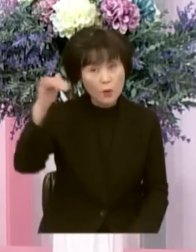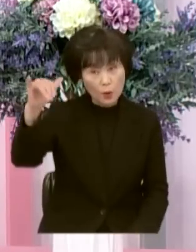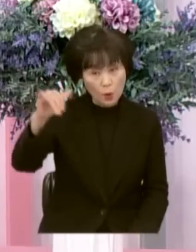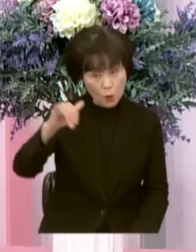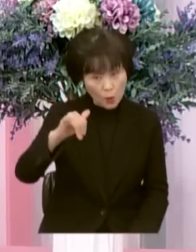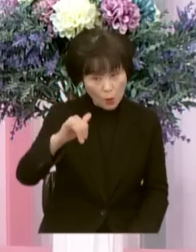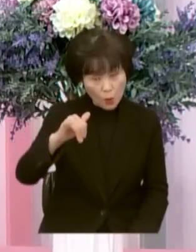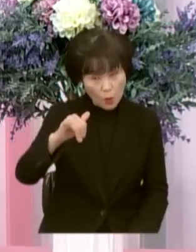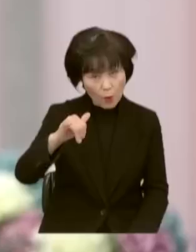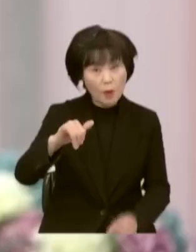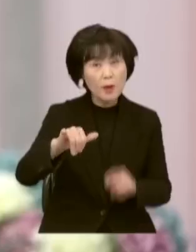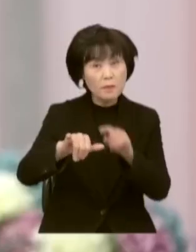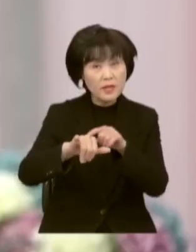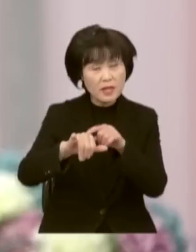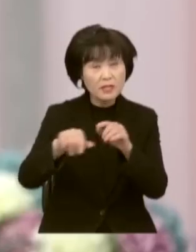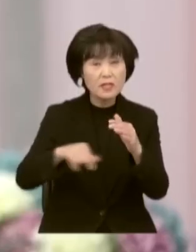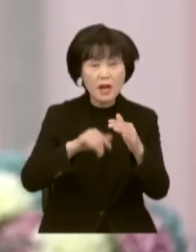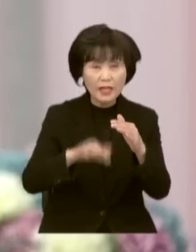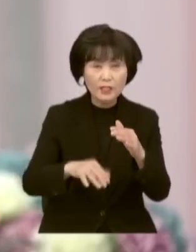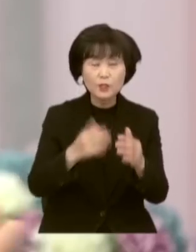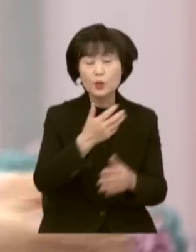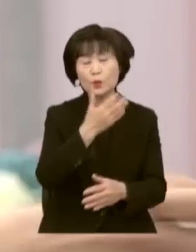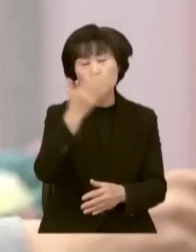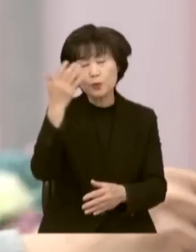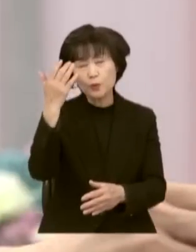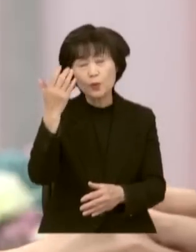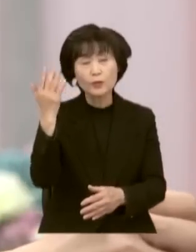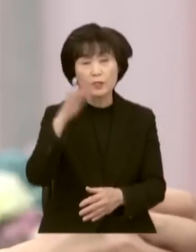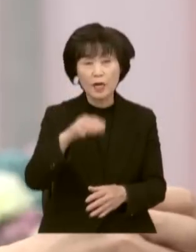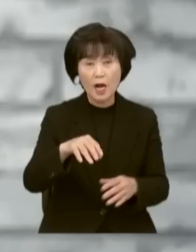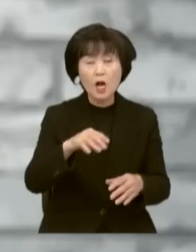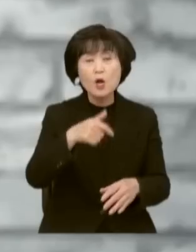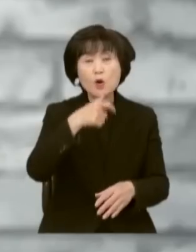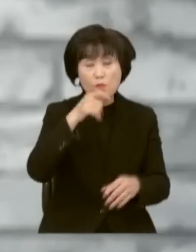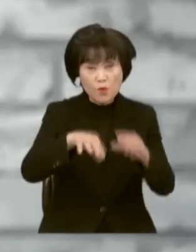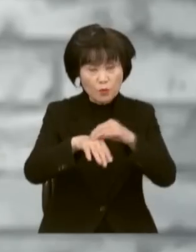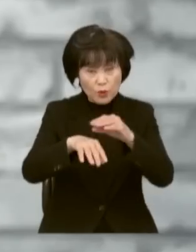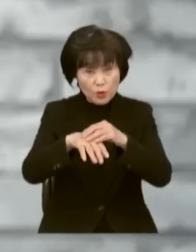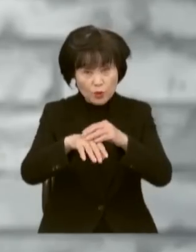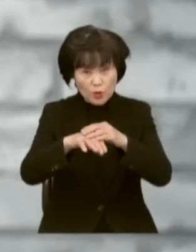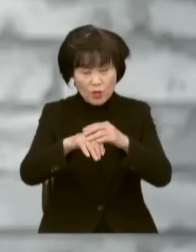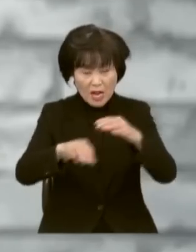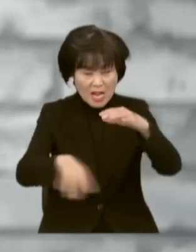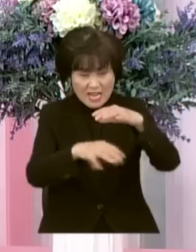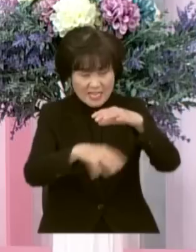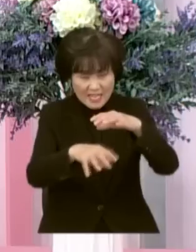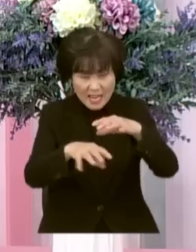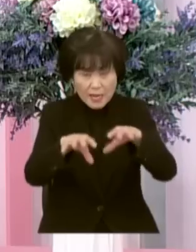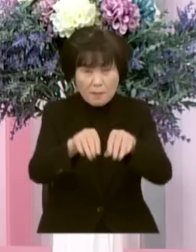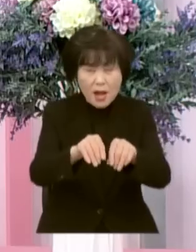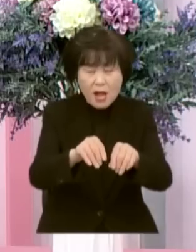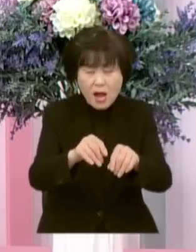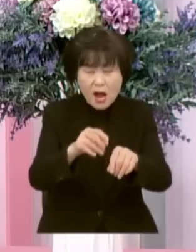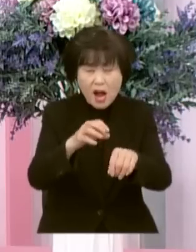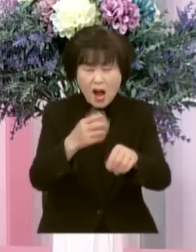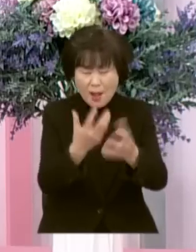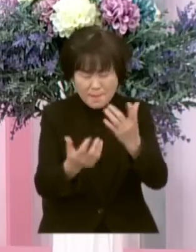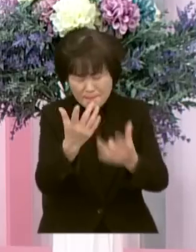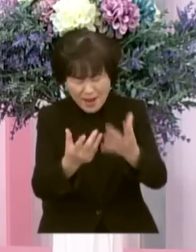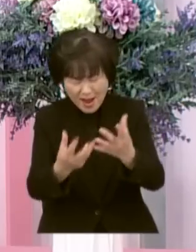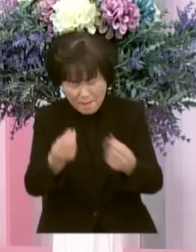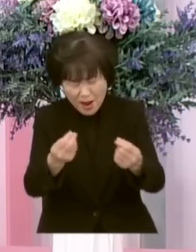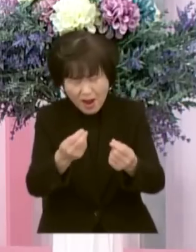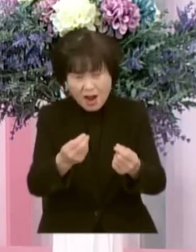안에서 꿈을 꿨는데 제가 물 묻은 손으로 세탁기를 만졌어요. 제가 타버렸어요. 어머, 엄청 무서운 거예요. 근데